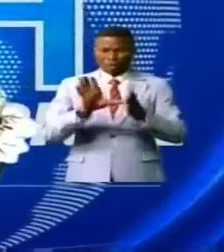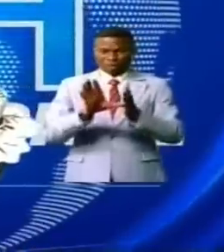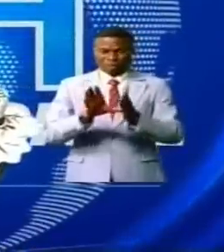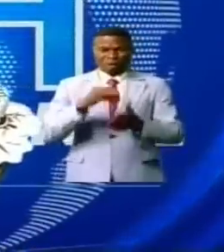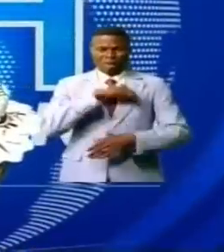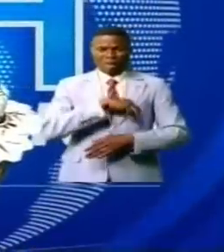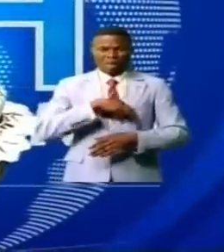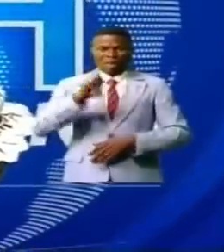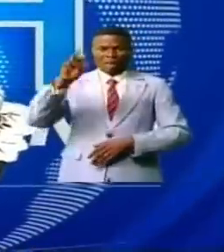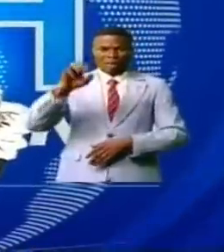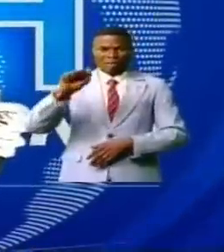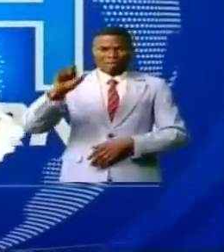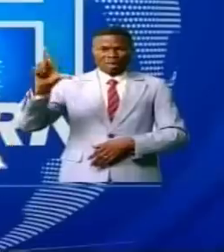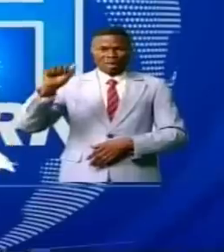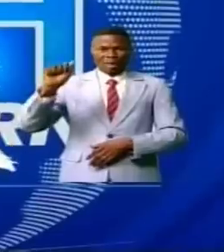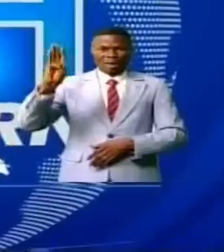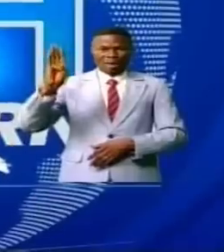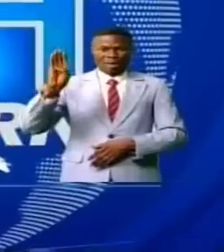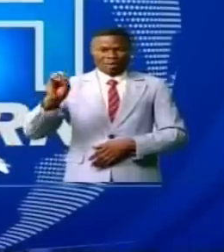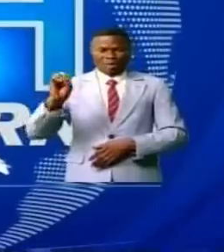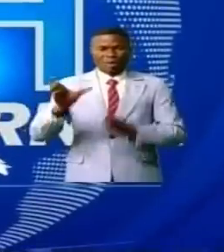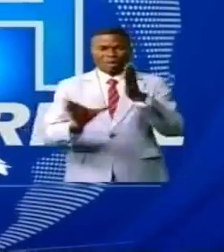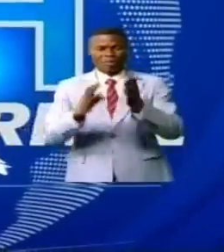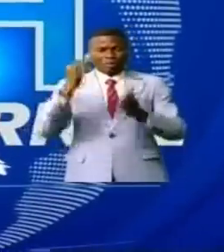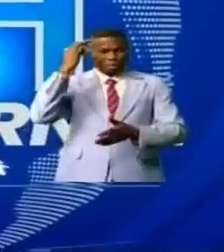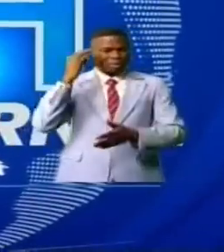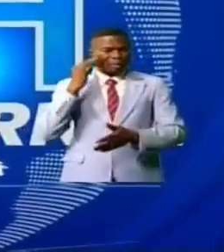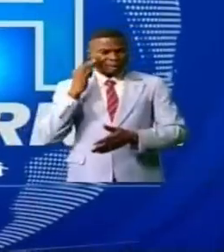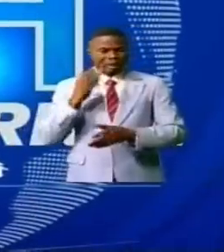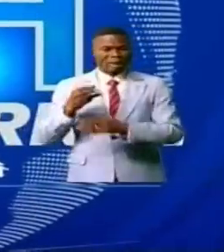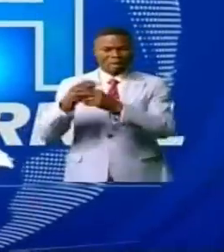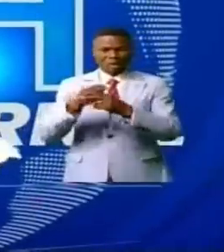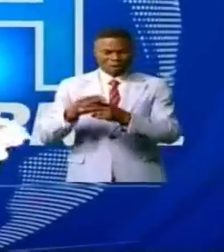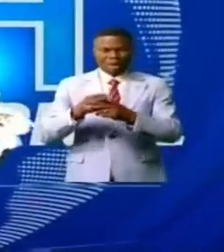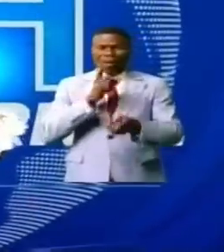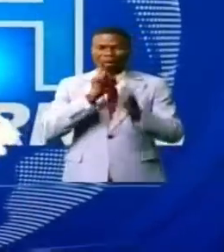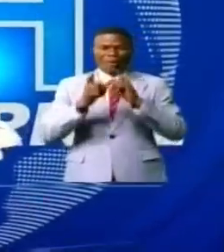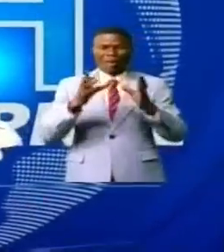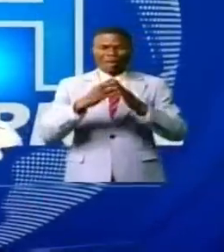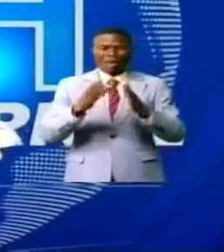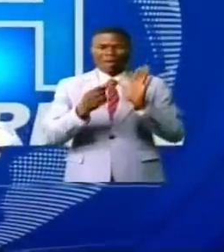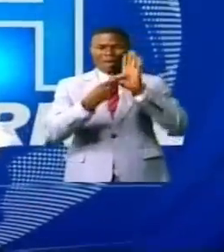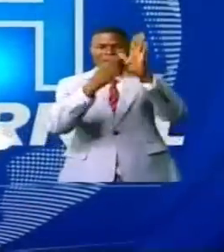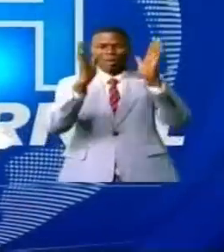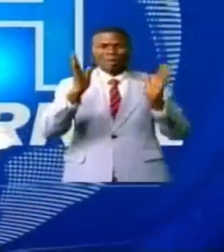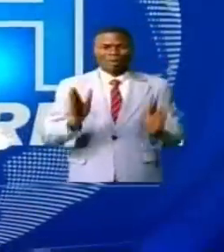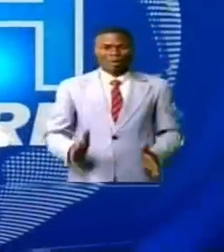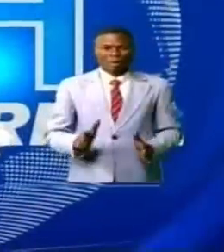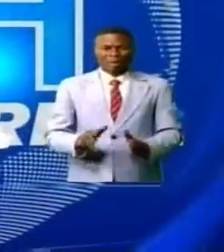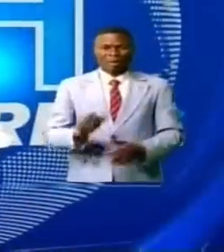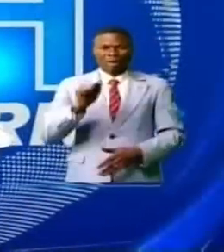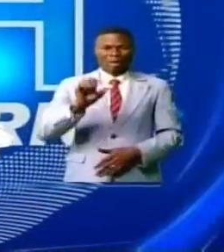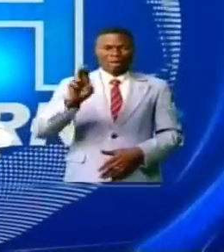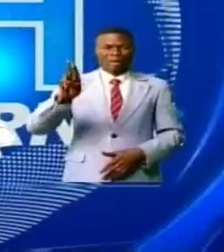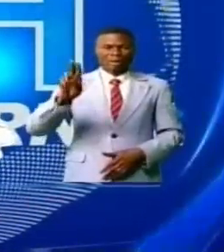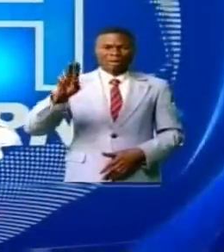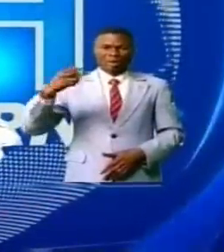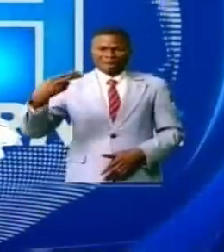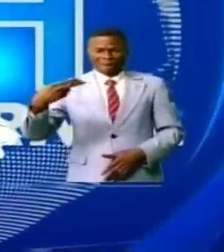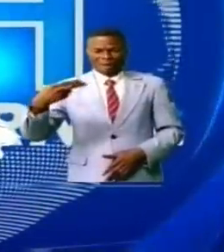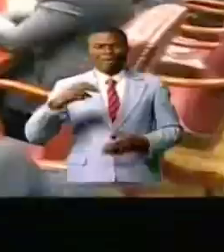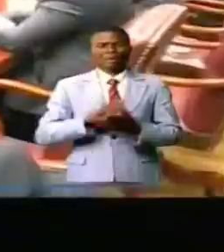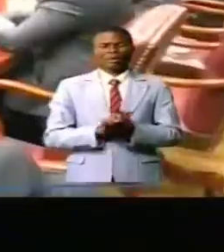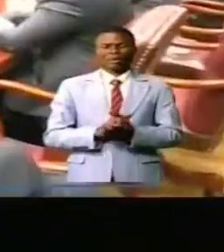à Malabo, le vice-premier ministre, ministre de l'Intérieur et Sécurité, a échangé avec le représentant du HCR, José